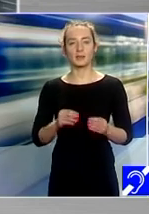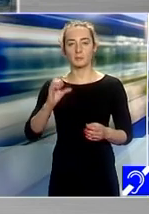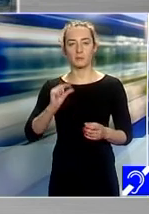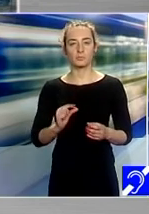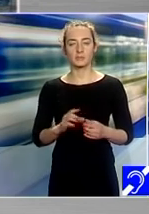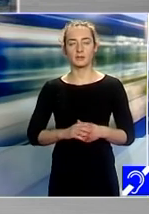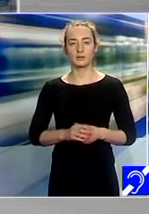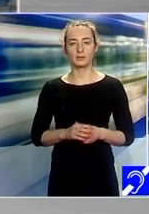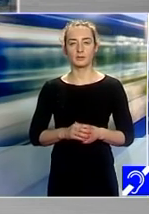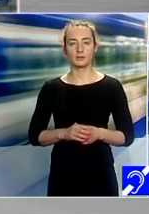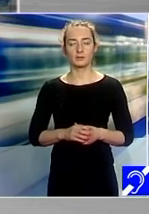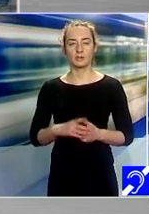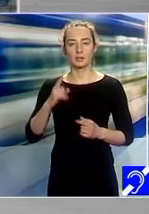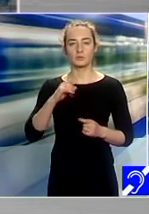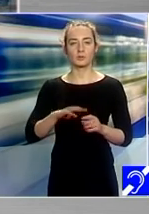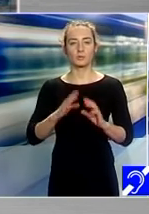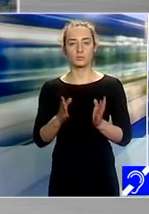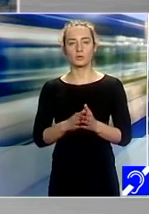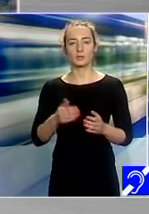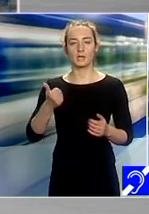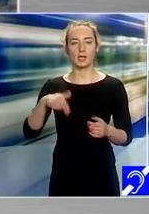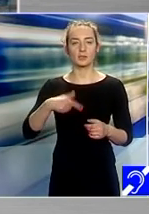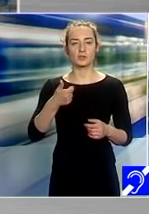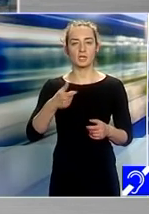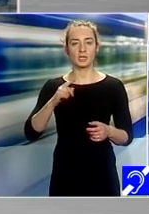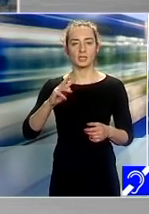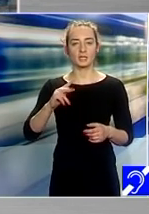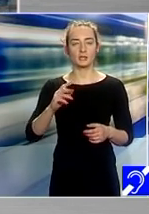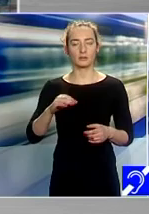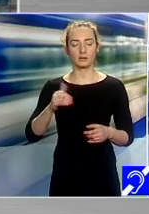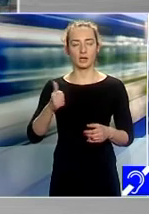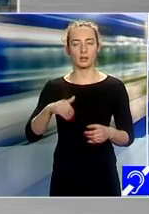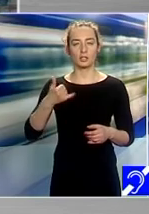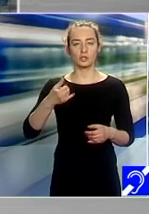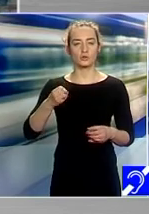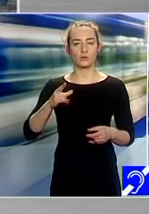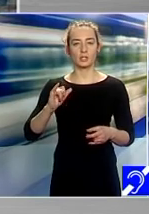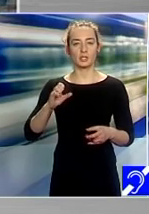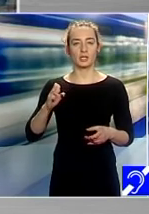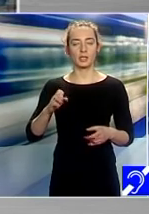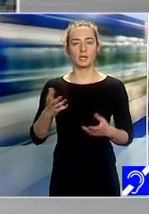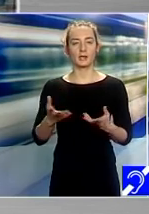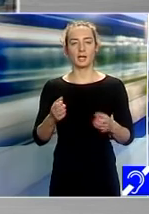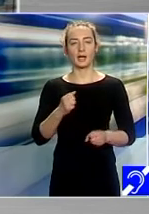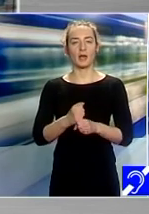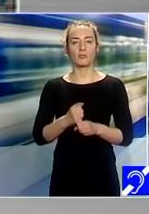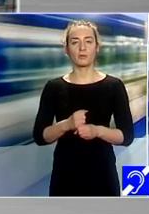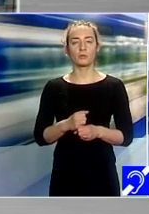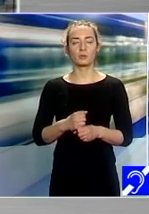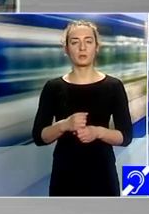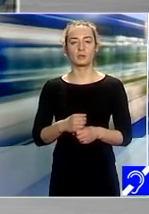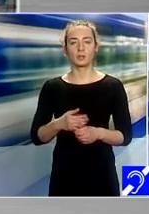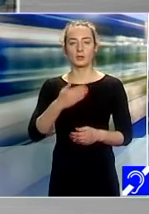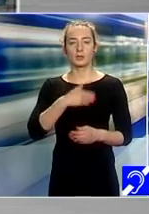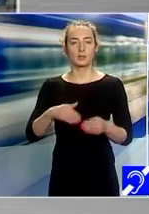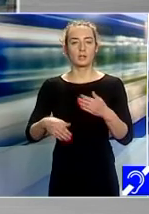știm cu toții cazul Angelinei Jolie, nu? Care și-a făcut mastectomie pentru că a vrut ea, pentru că avea în